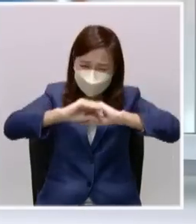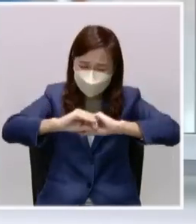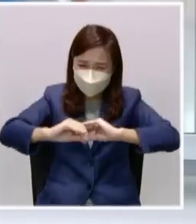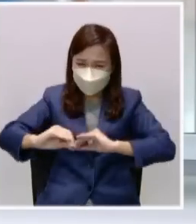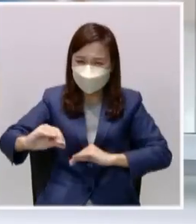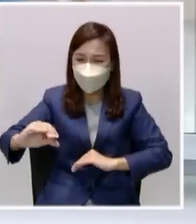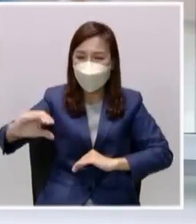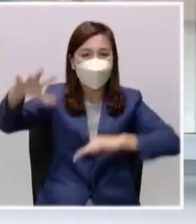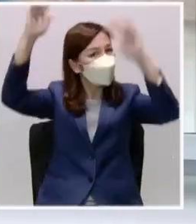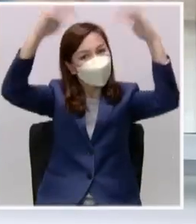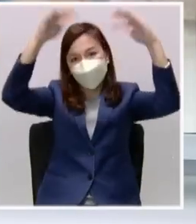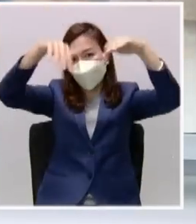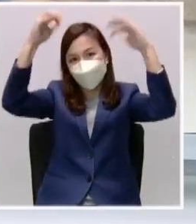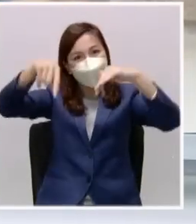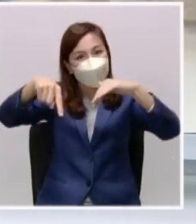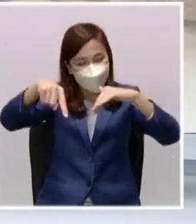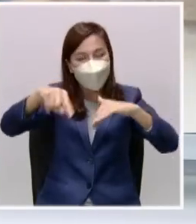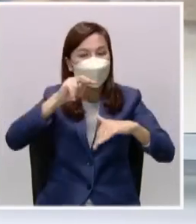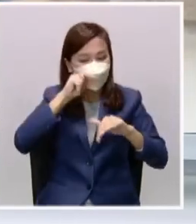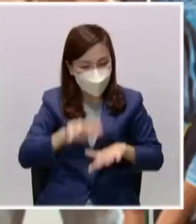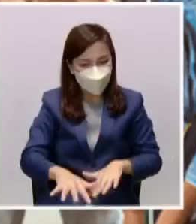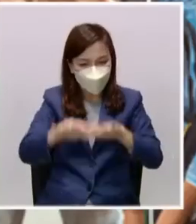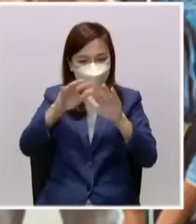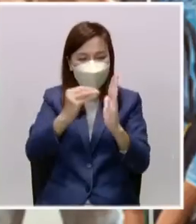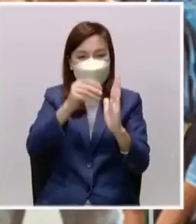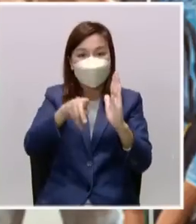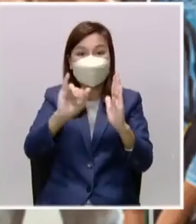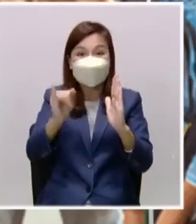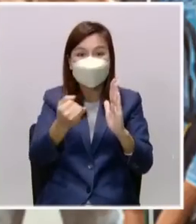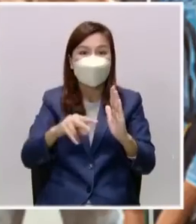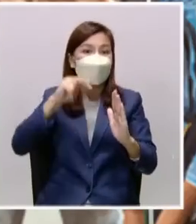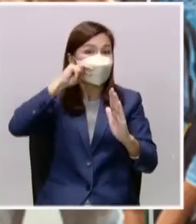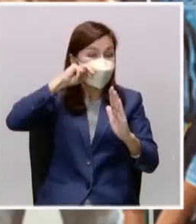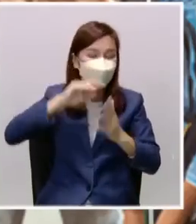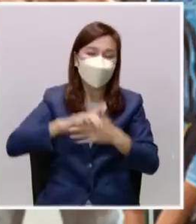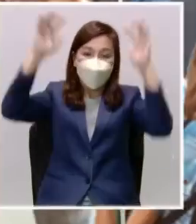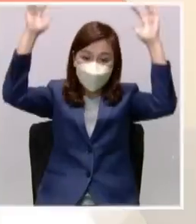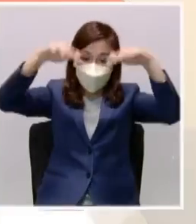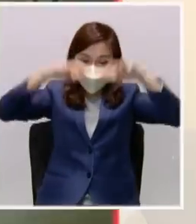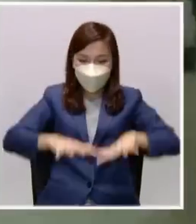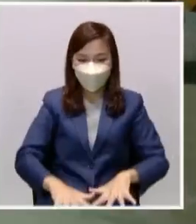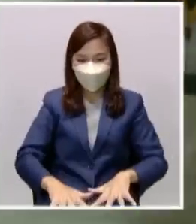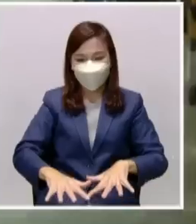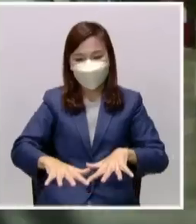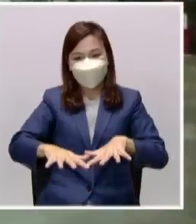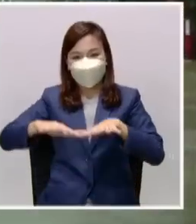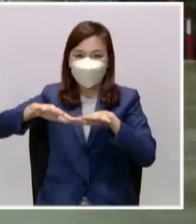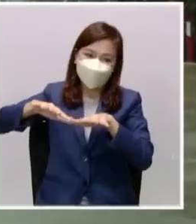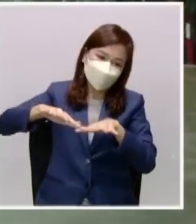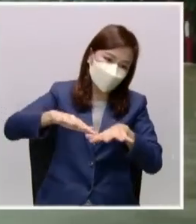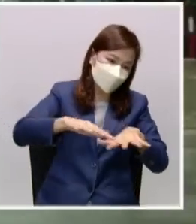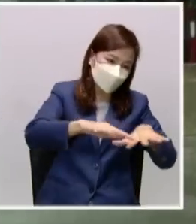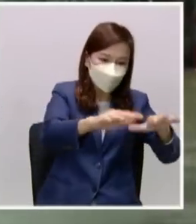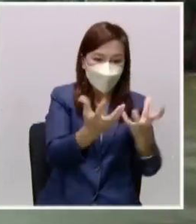เกิดน้ำท่วมแล้วในหลายพื้นที่ของจังหวัดพิจิตรครับแล้วน้ำก็มาเร็วนะครับมาอย่างฉับพลันทำให้ชาวบ้านเนี่ยยกเข้า